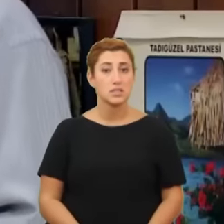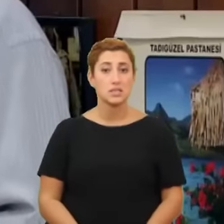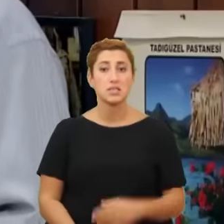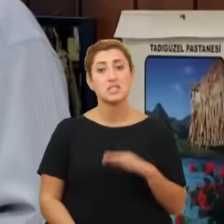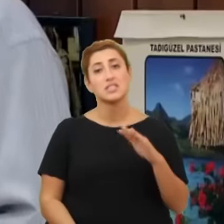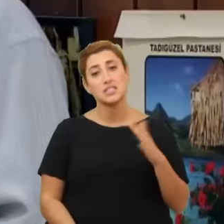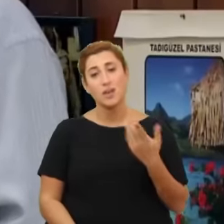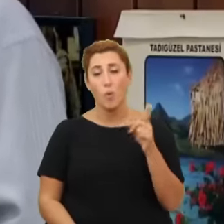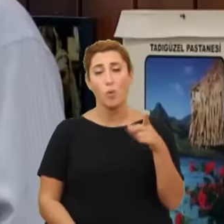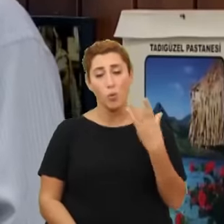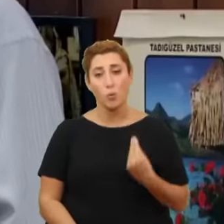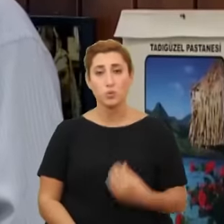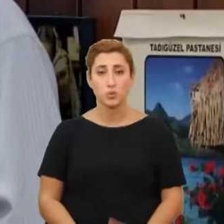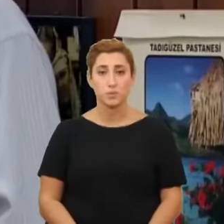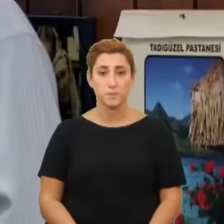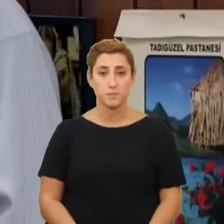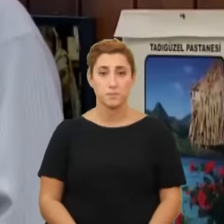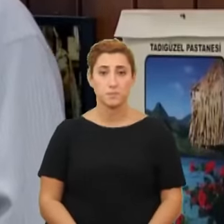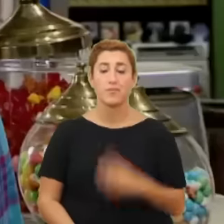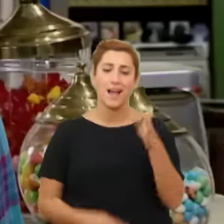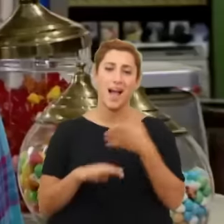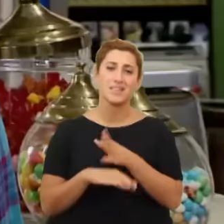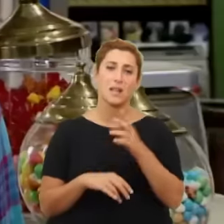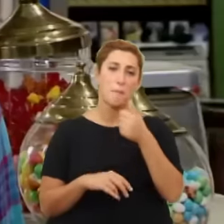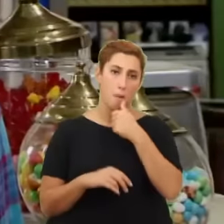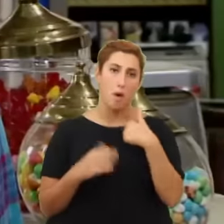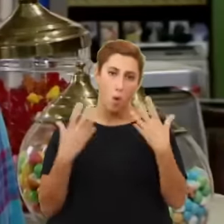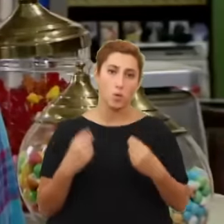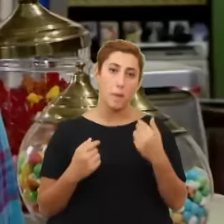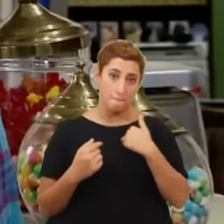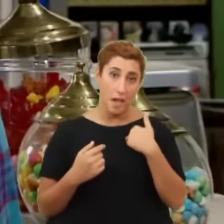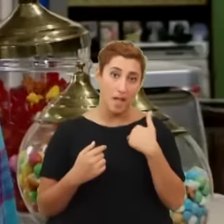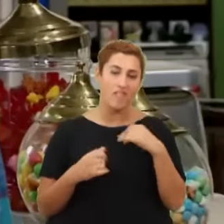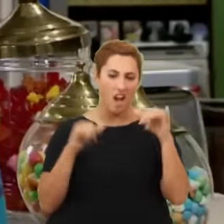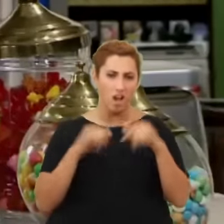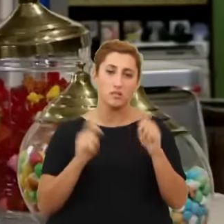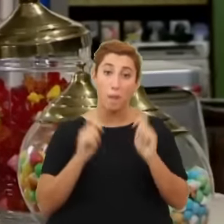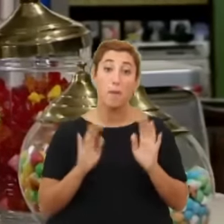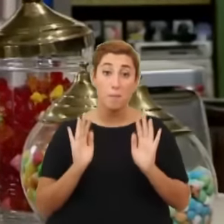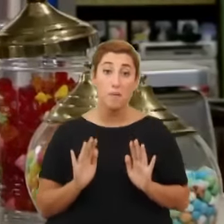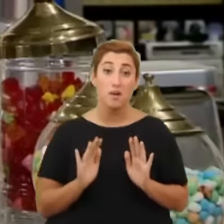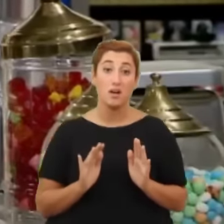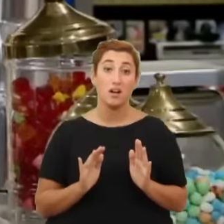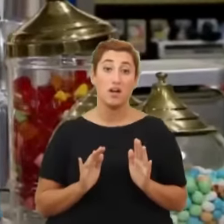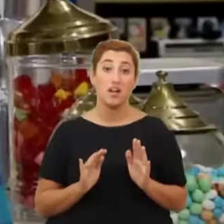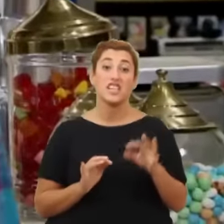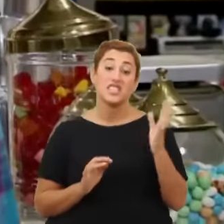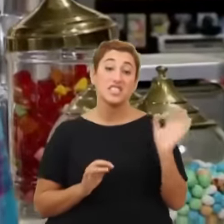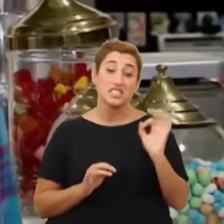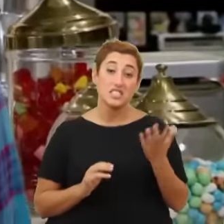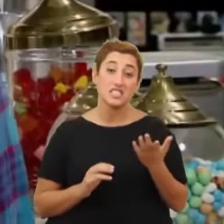Evet, öyle oldu. Ya aslında babası olsam ben de aynısını yaparım da.